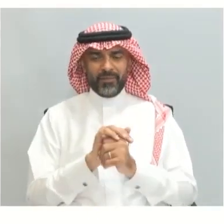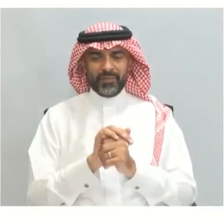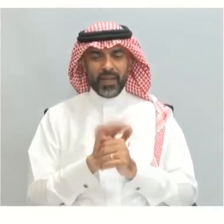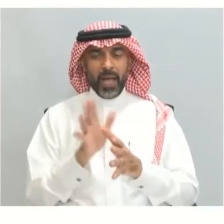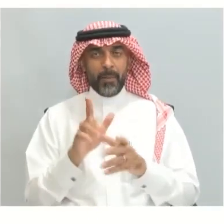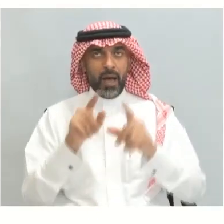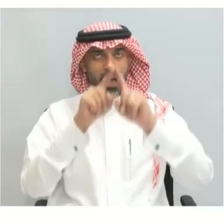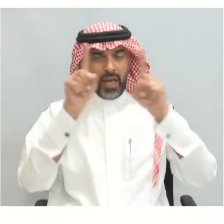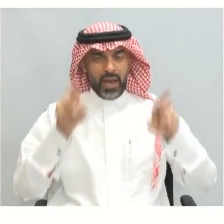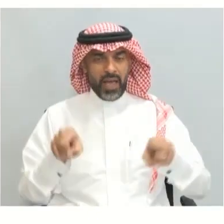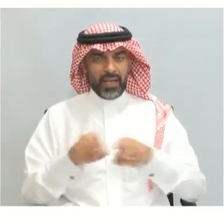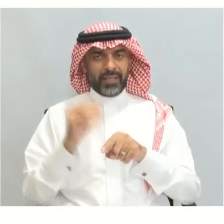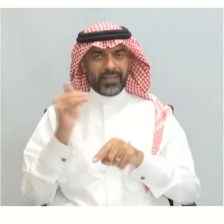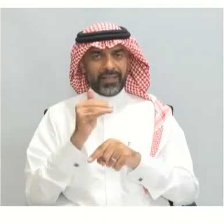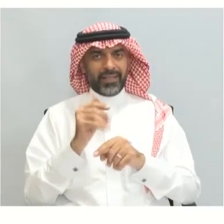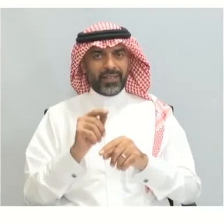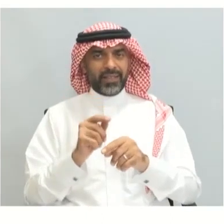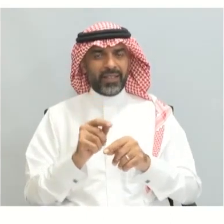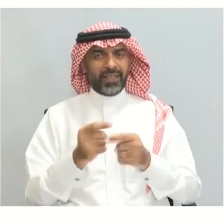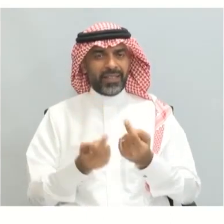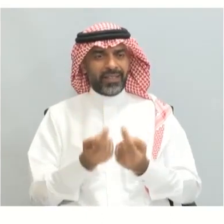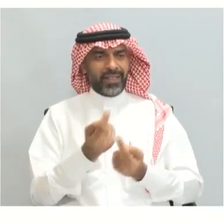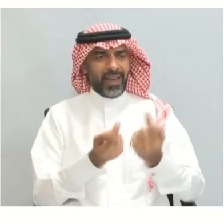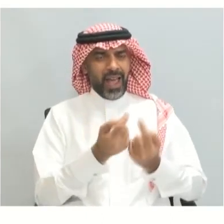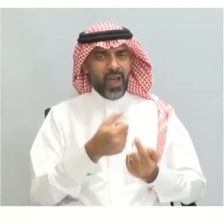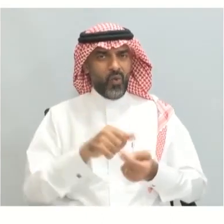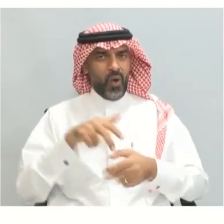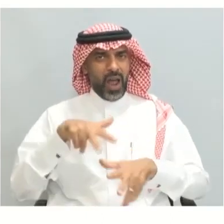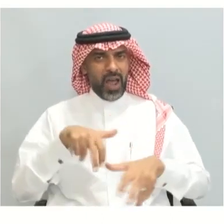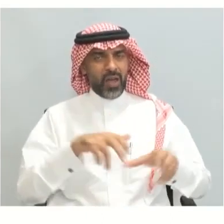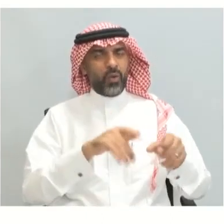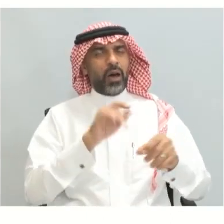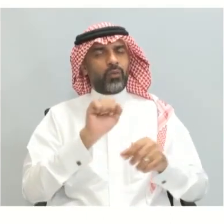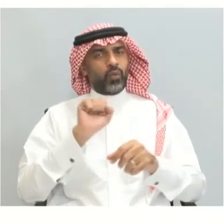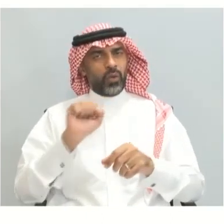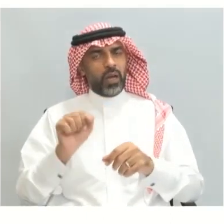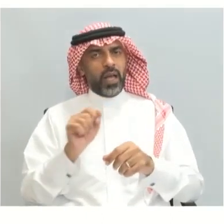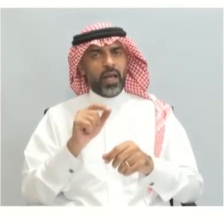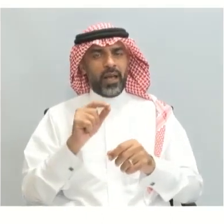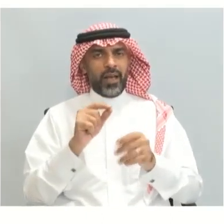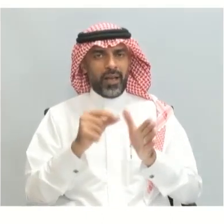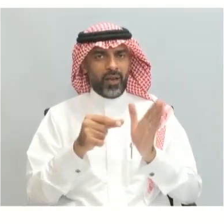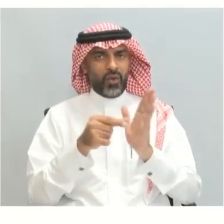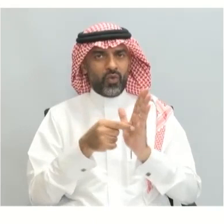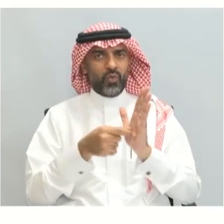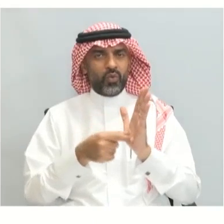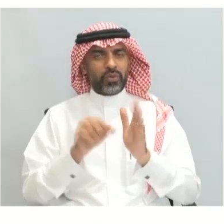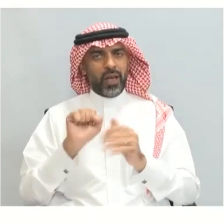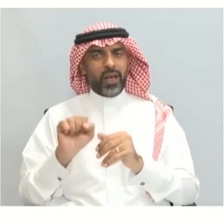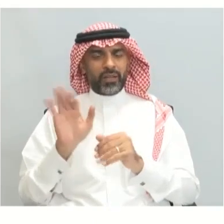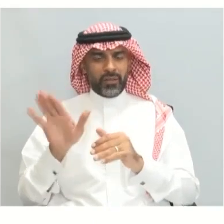الزراعي والحيواني وغيرها لها دلالات ولها رموز توضحها وتبينها بشكل